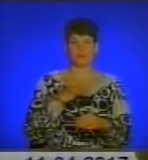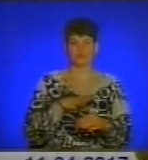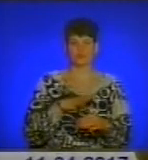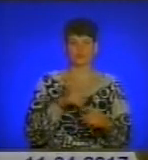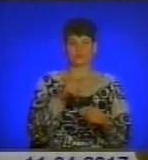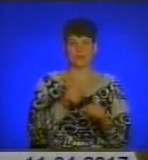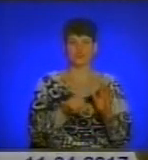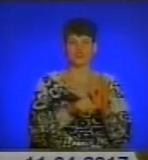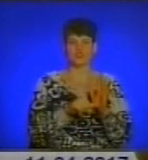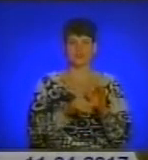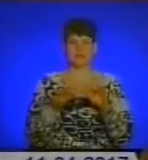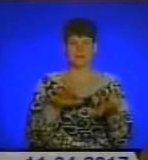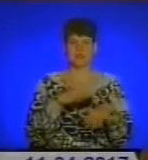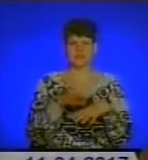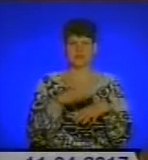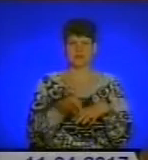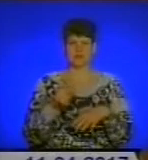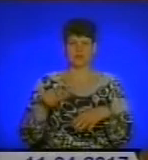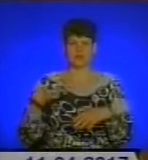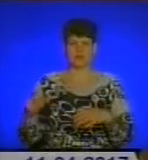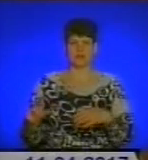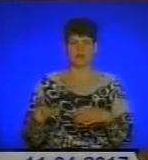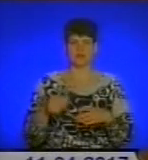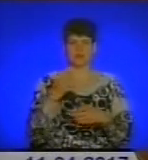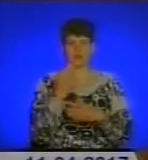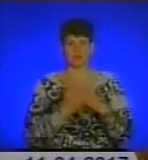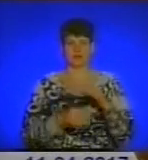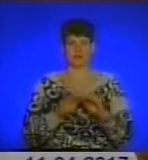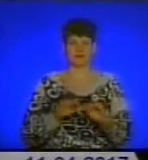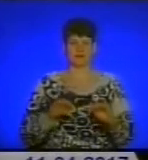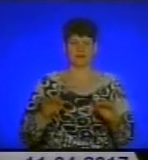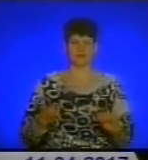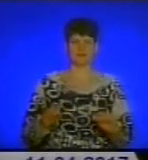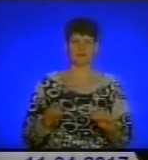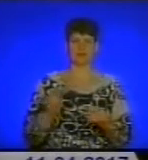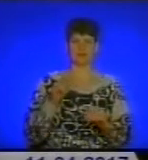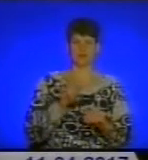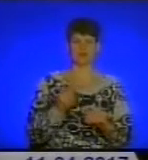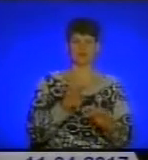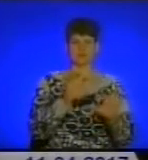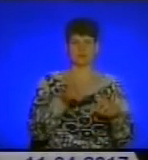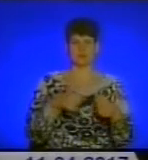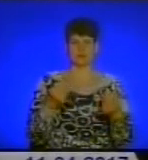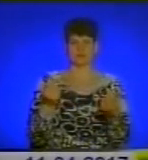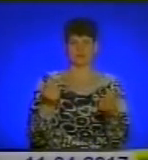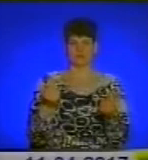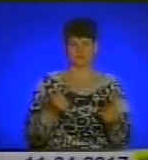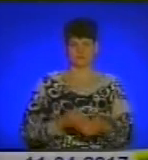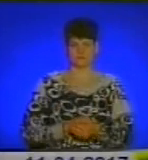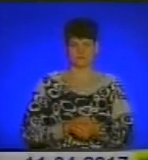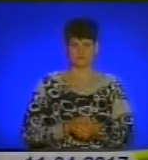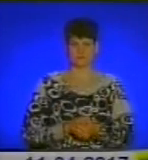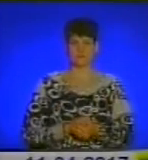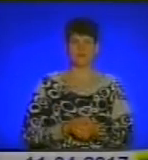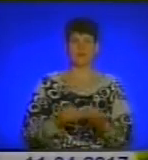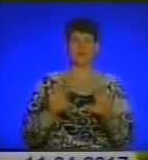розбійних нападах, катували людей, десь там тупили дітей для того, щоб заволодіти майном потерпілих. Подія внесена